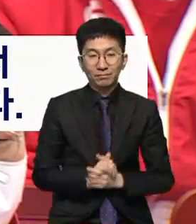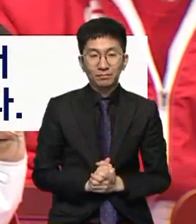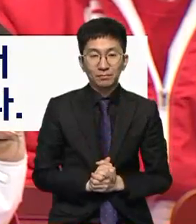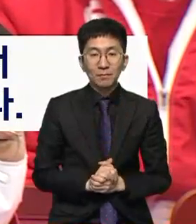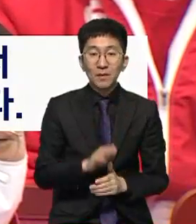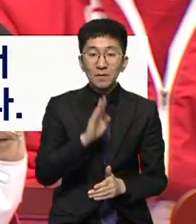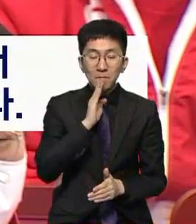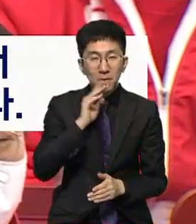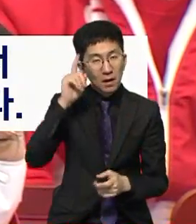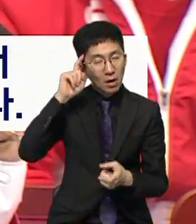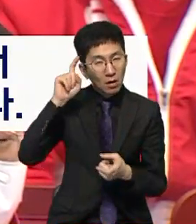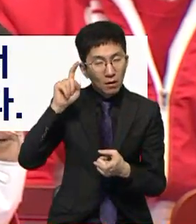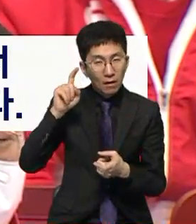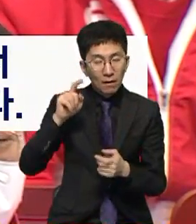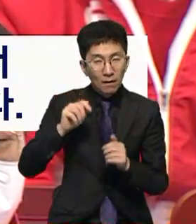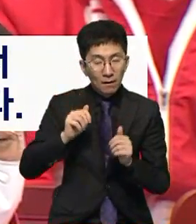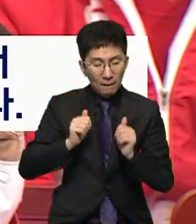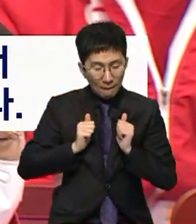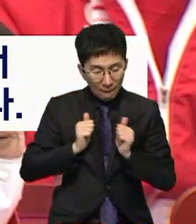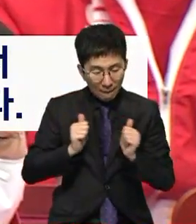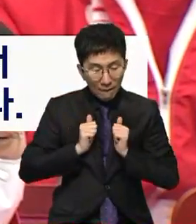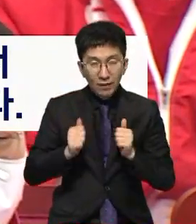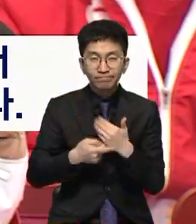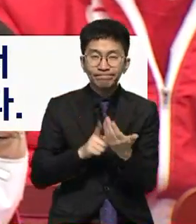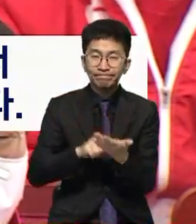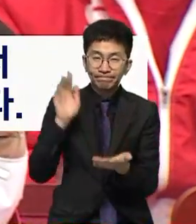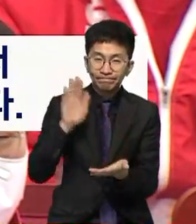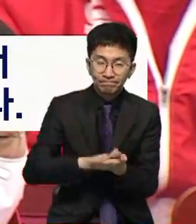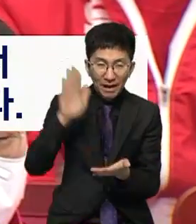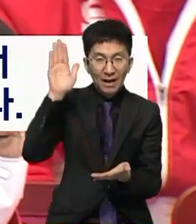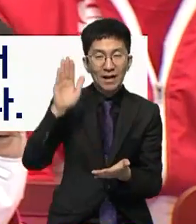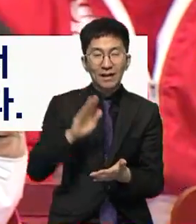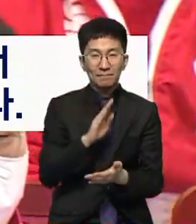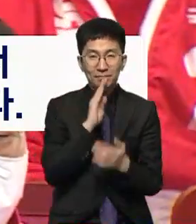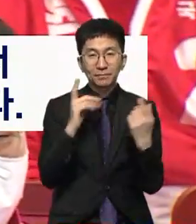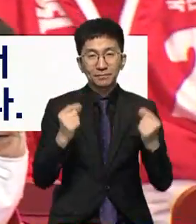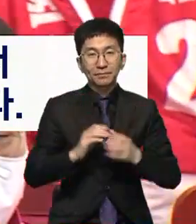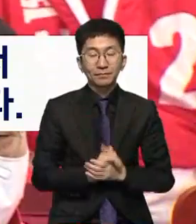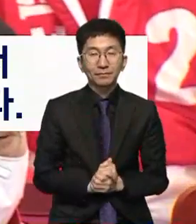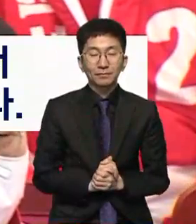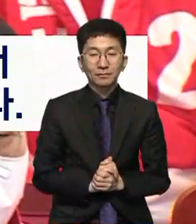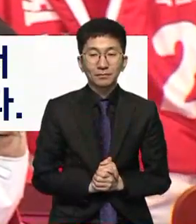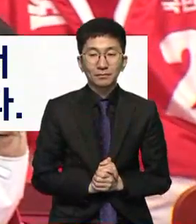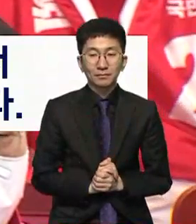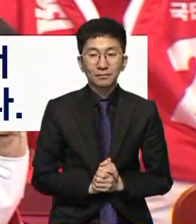아주 열정적인 그런 그 레이스였던 것 같습니다.